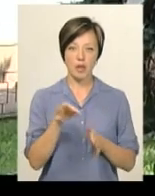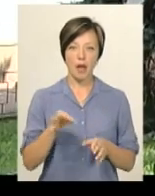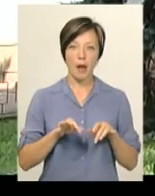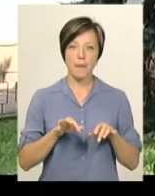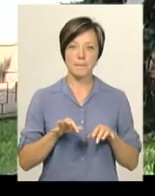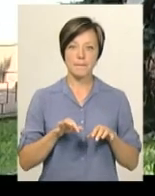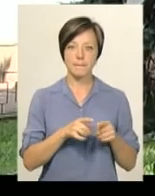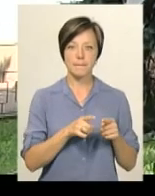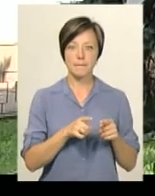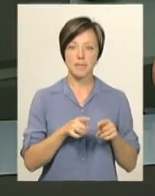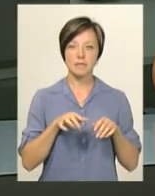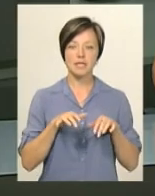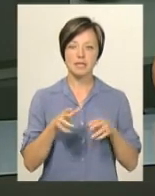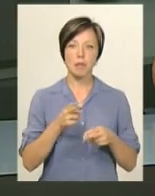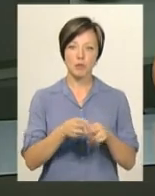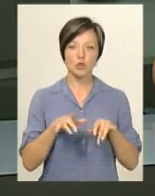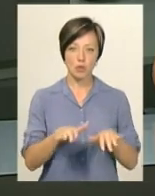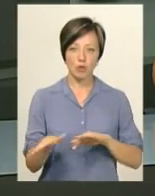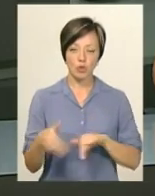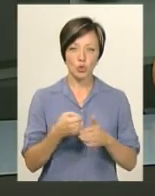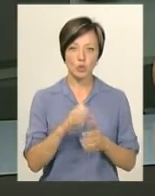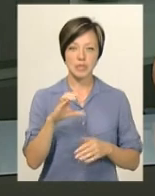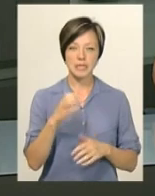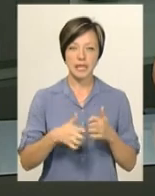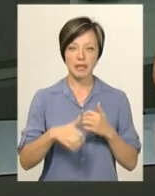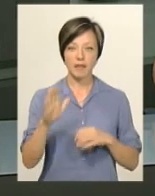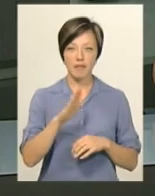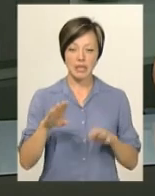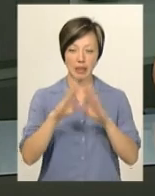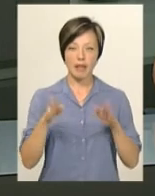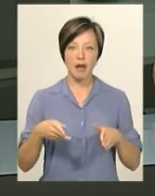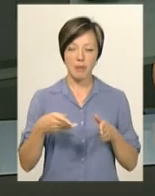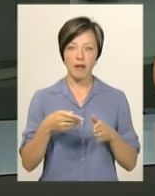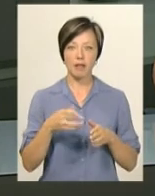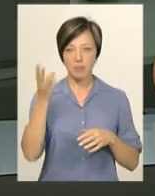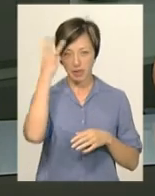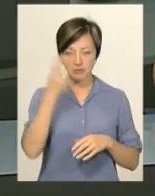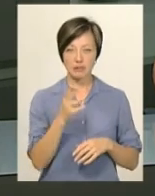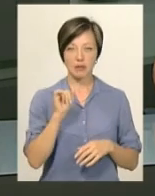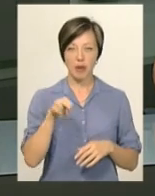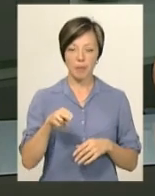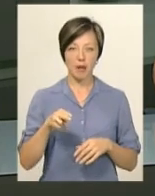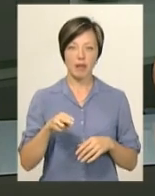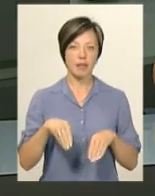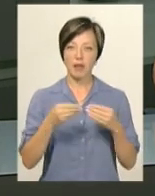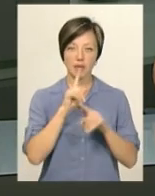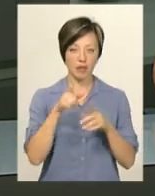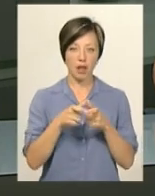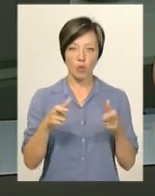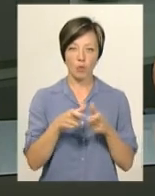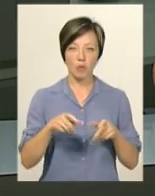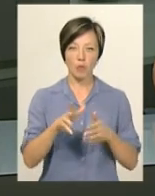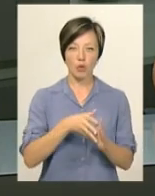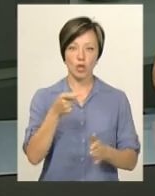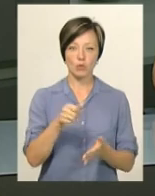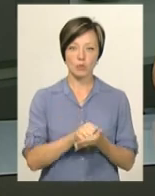запобіжного заходу. До середини вересня термінал у Хмельницькому ЦНАПі на Соборній-16 не видаватиме талони на подачу